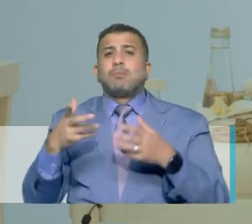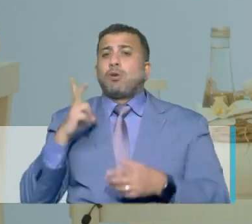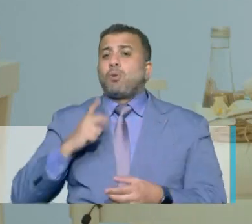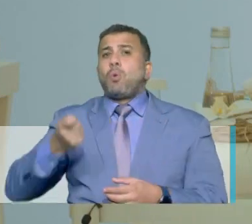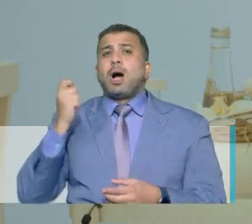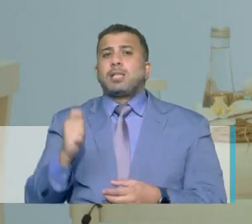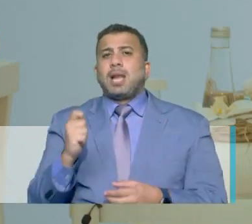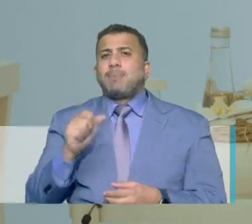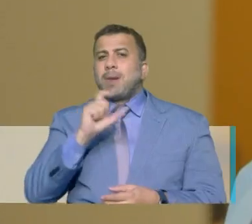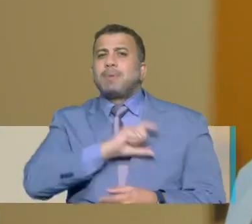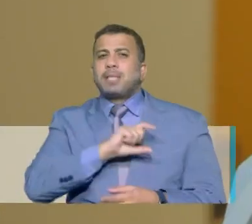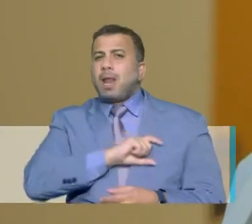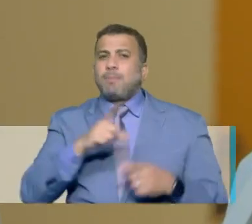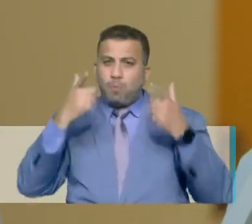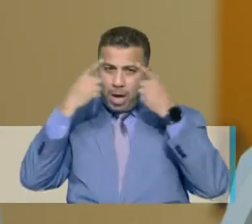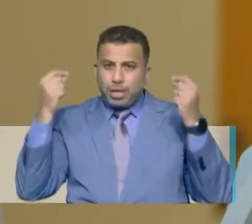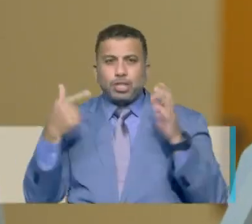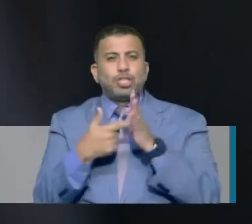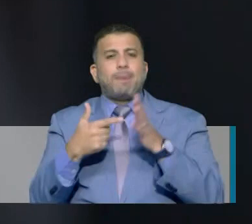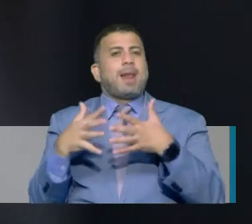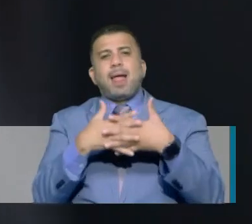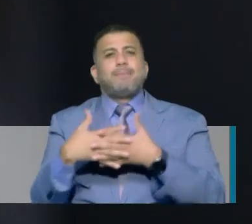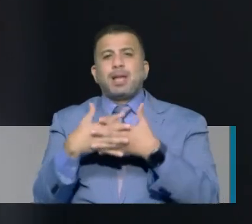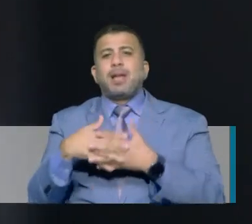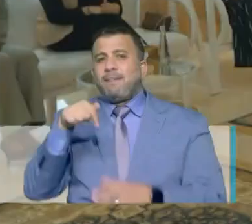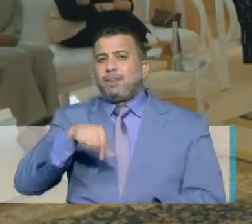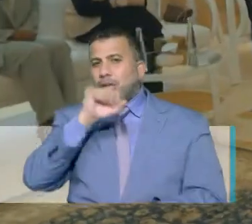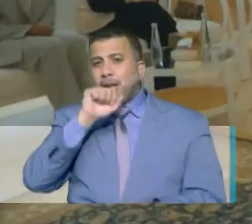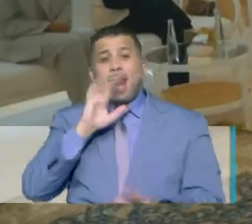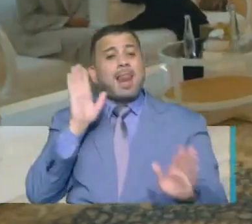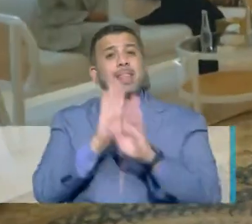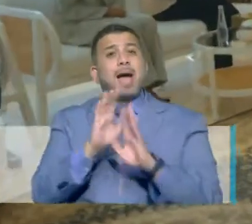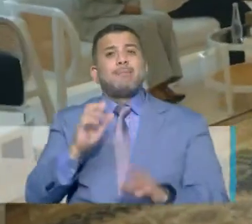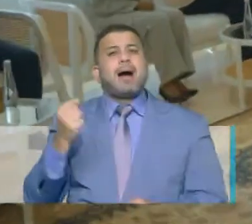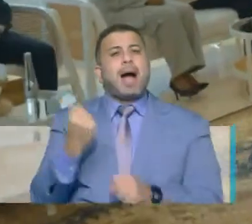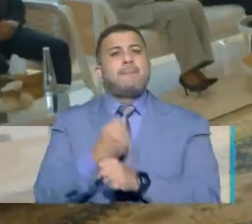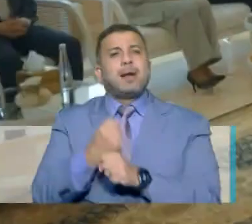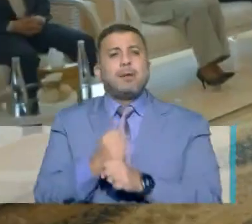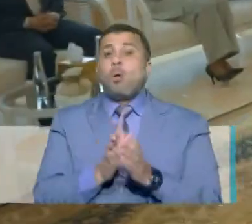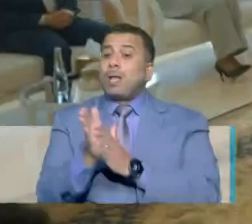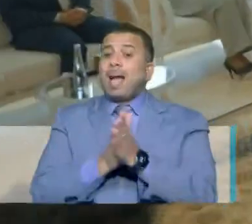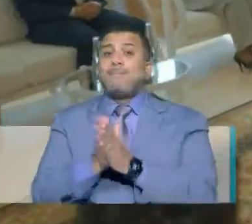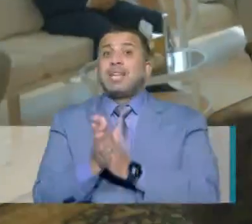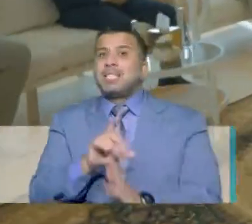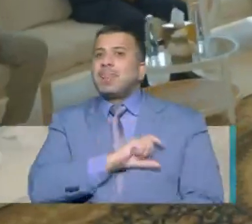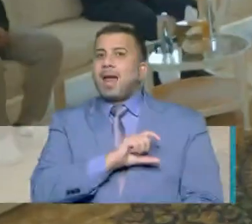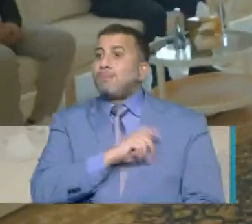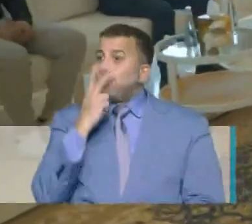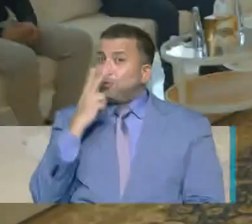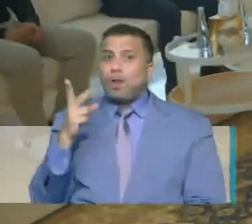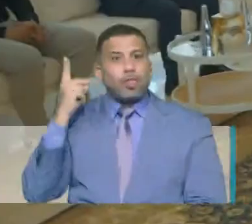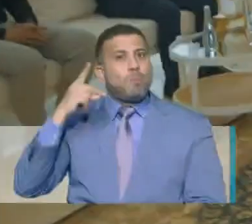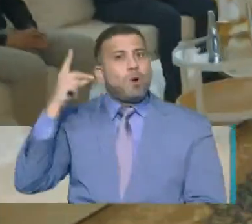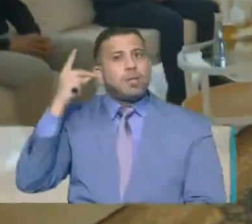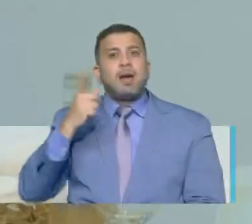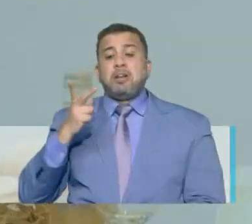يضم رواد الاعمال من طلبه وخريجي الجامعه الامريكيه في الشارقه لدعم اعمالهم وتحفيز الطلبه